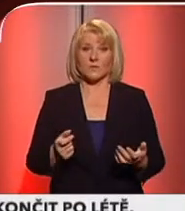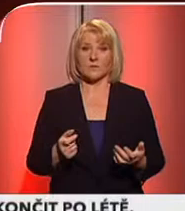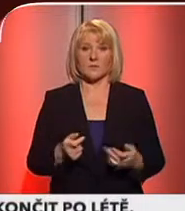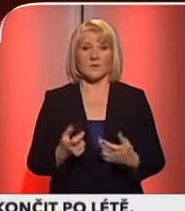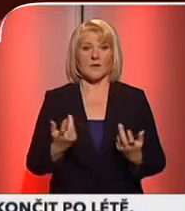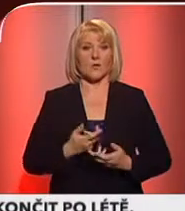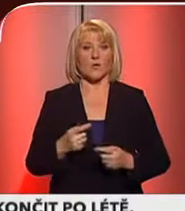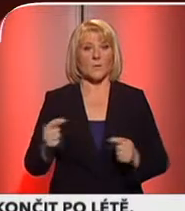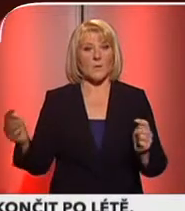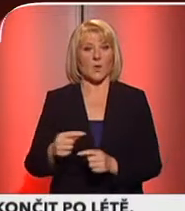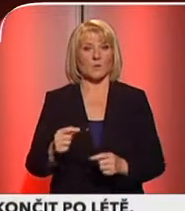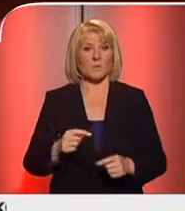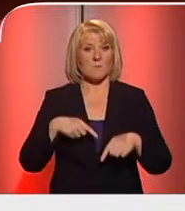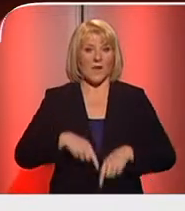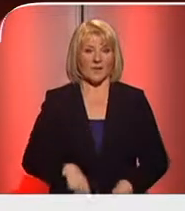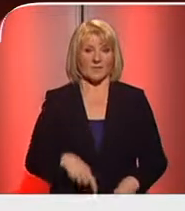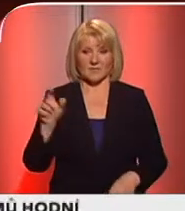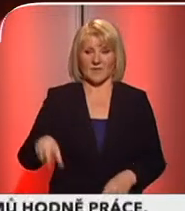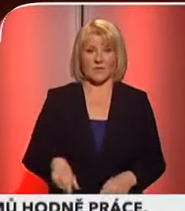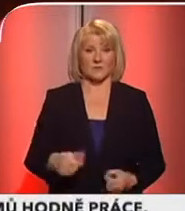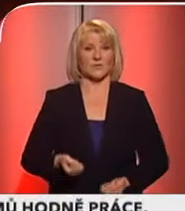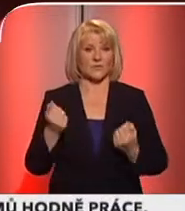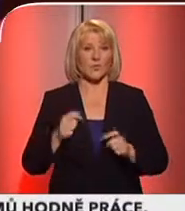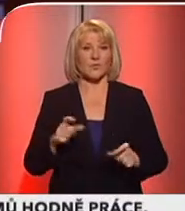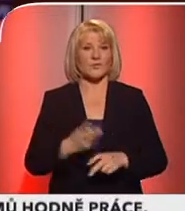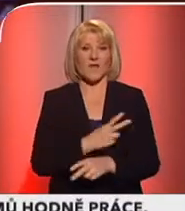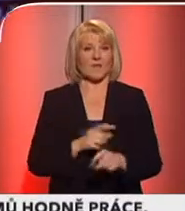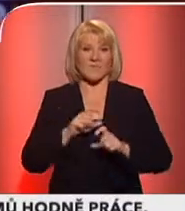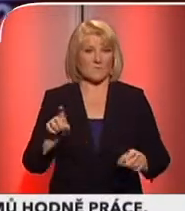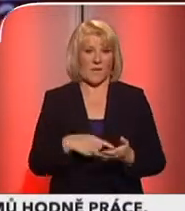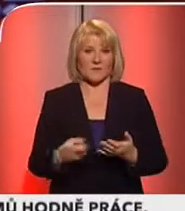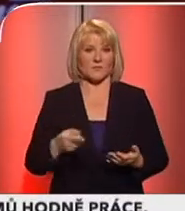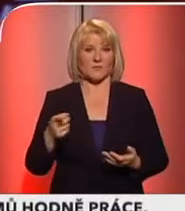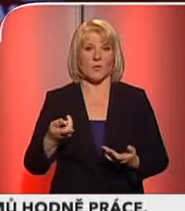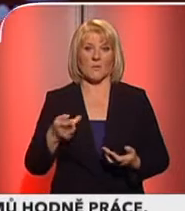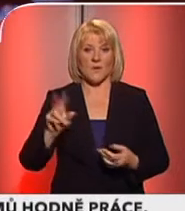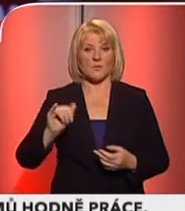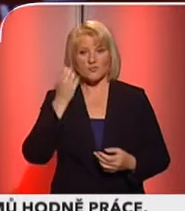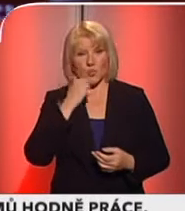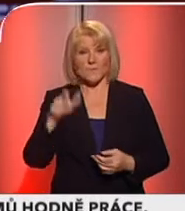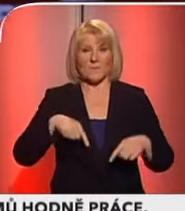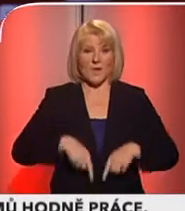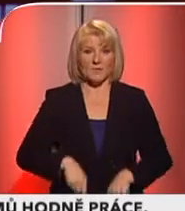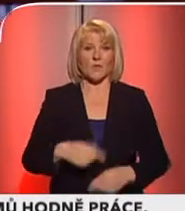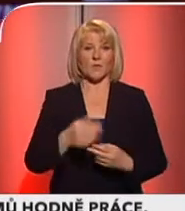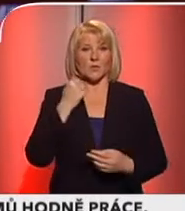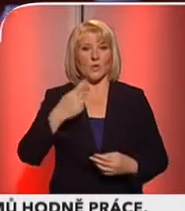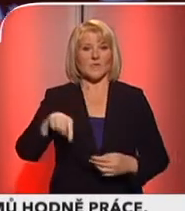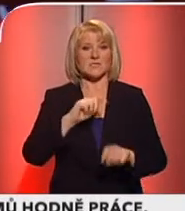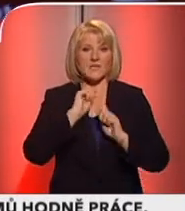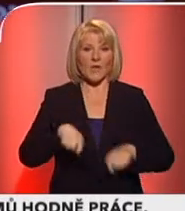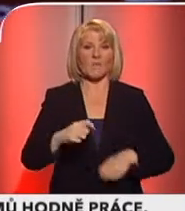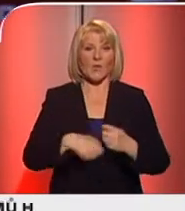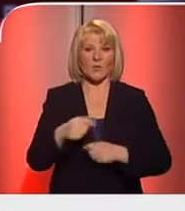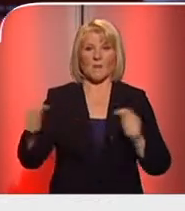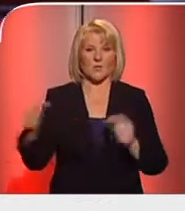Navíc jdou proti konkrétnímu majiteli. Není to státní firma, je to firma, kterou má určitý majitel, takže já mezi ty lidi jezdím